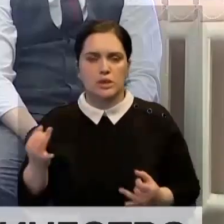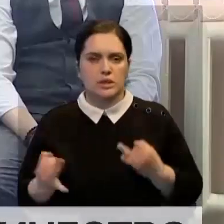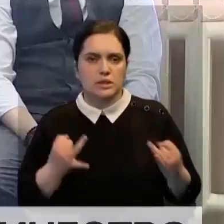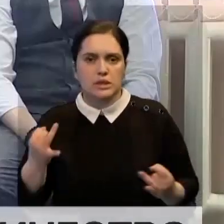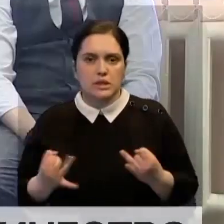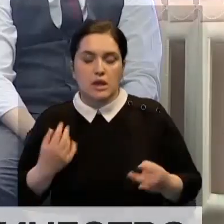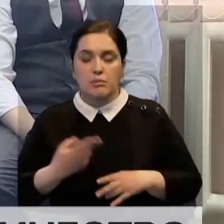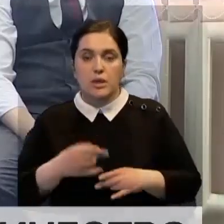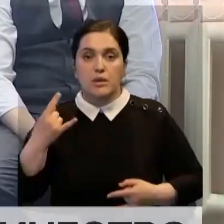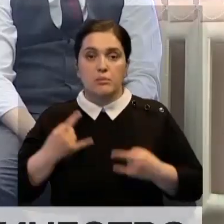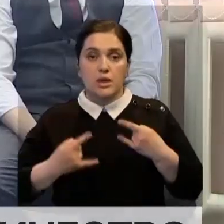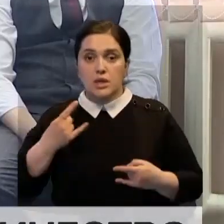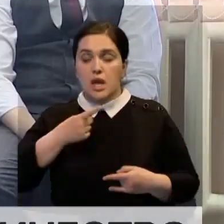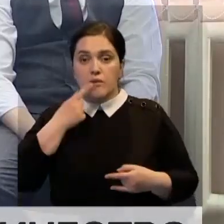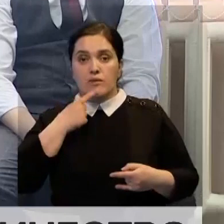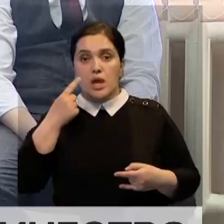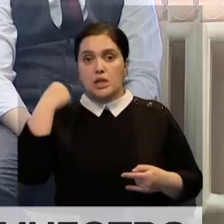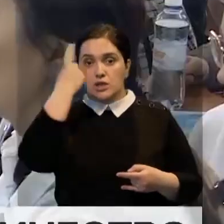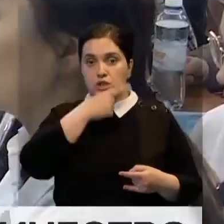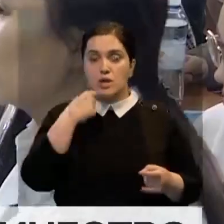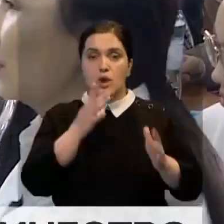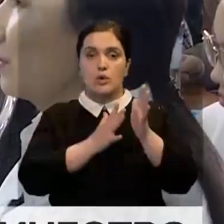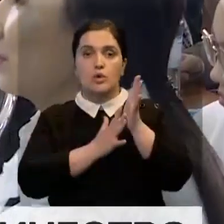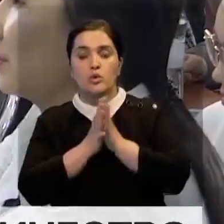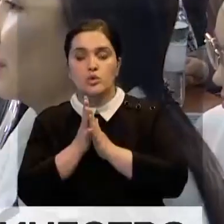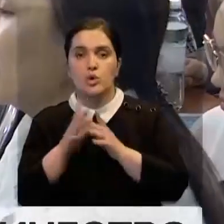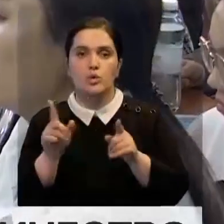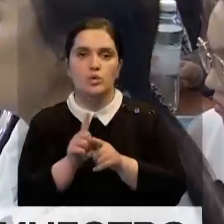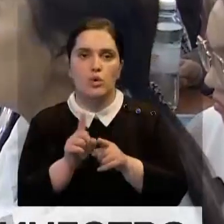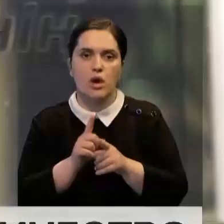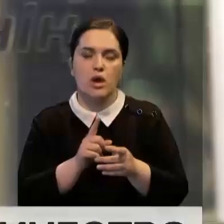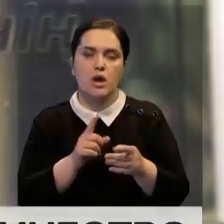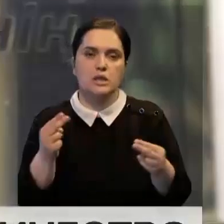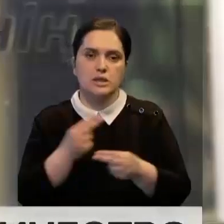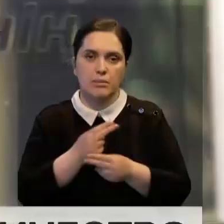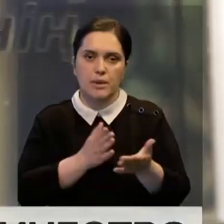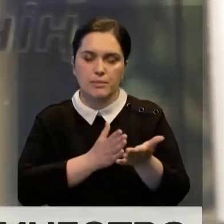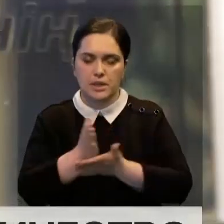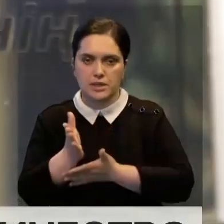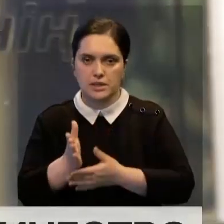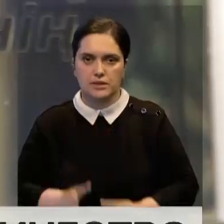сферой медиаиндустрии, говорили про личностный рост и даже затронули тему политики.